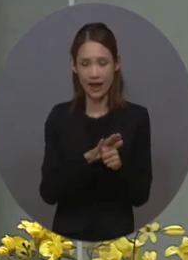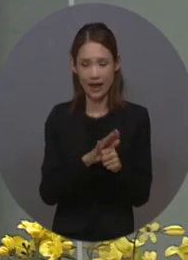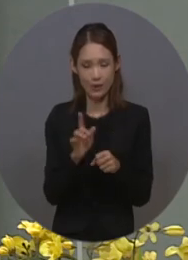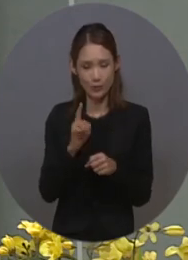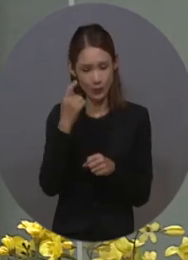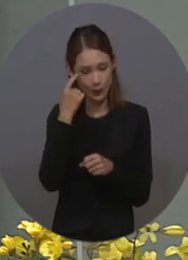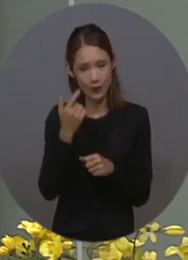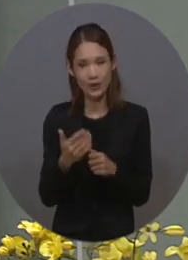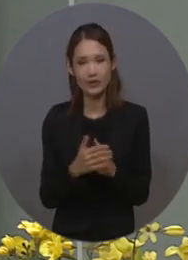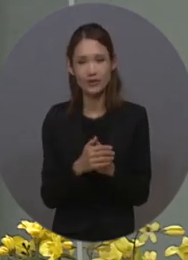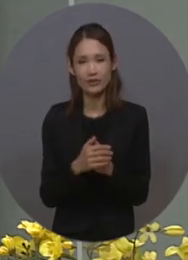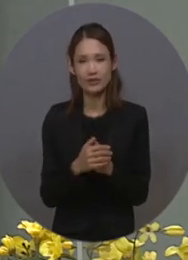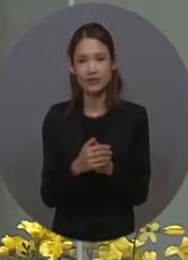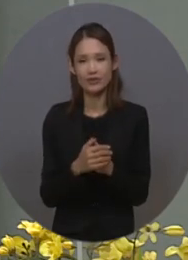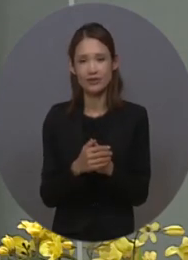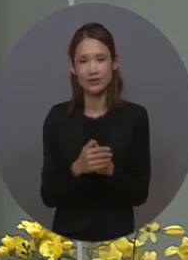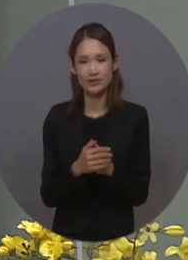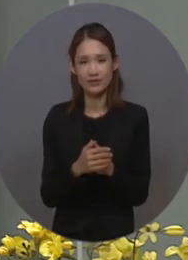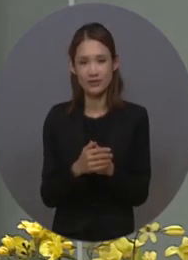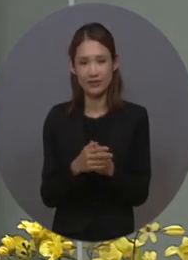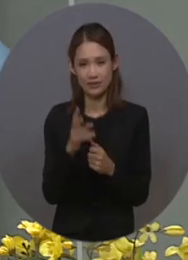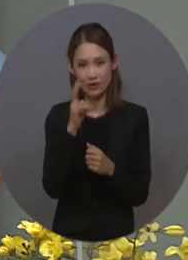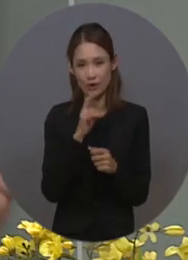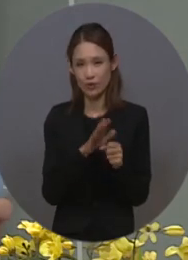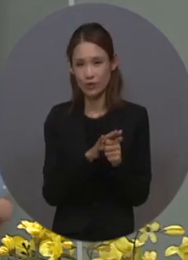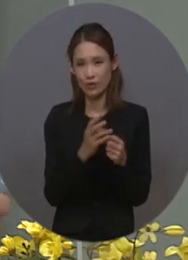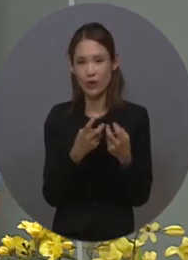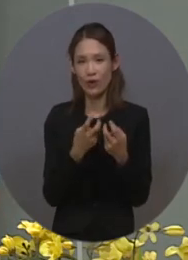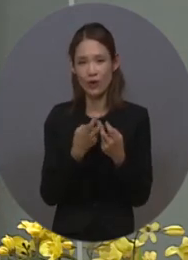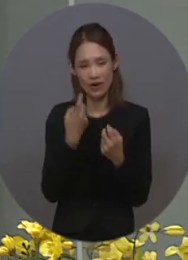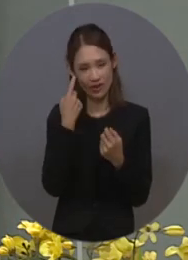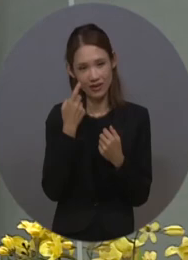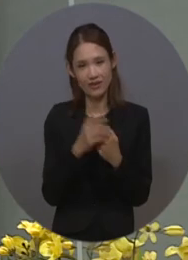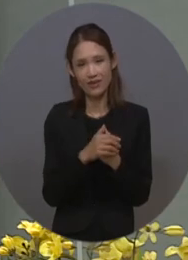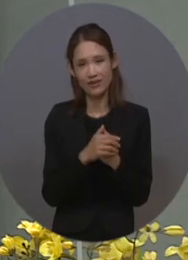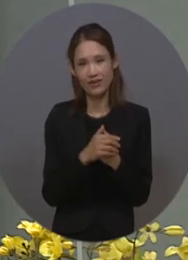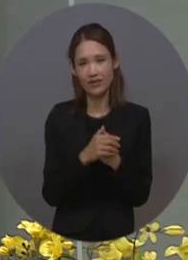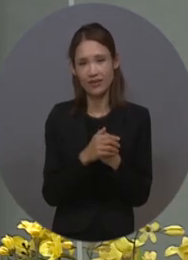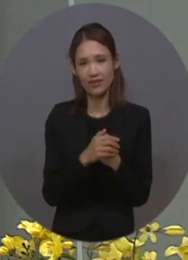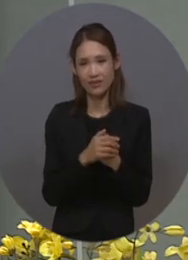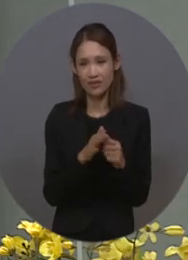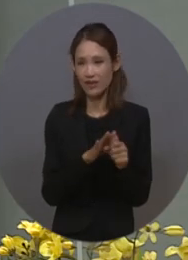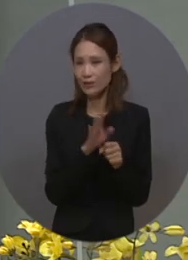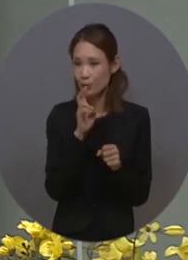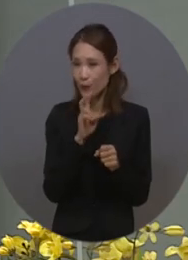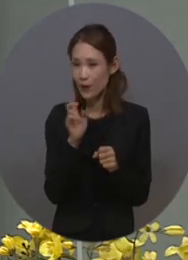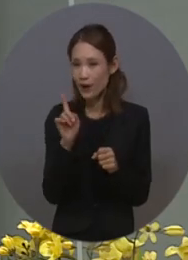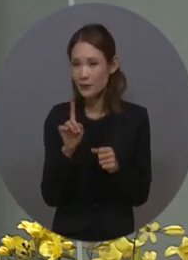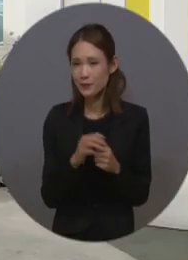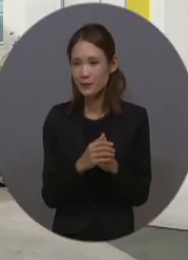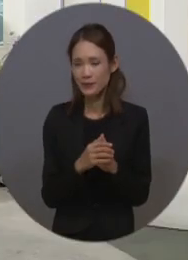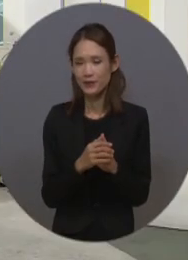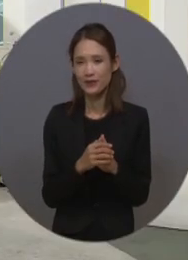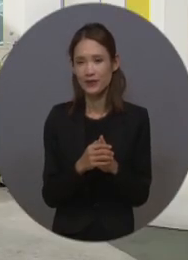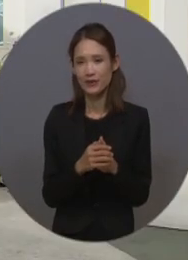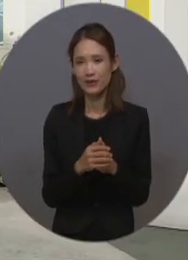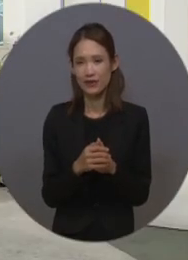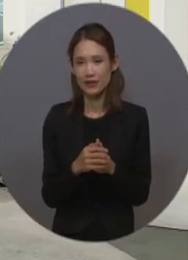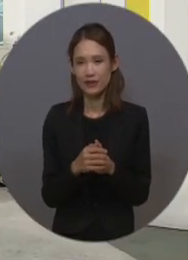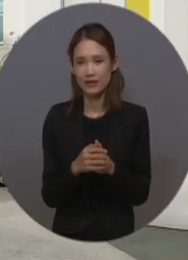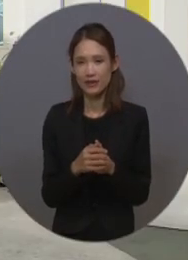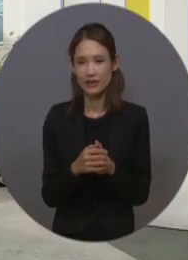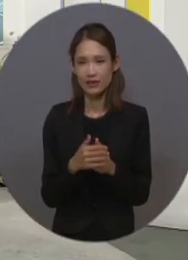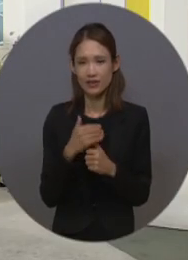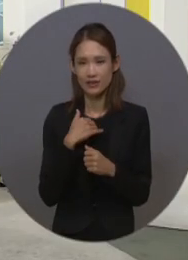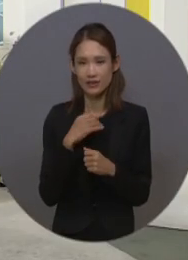애창곡이 뭡니까? 그리고 18번씩 그러면 그 애창곡을 어떻게 부릅니까? 하거든요. 애창곡이 뭐세요?